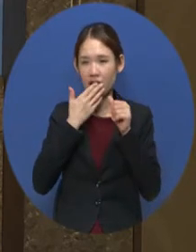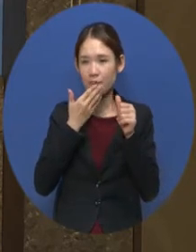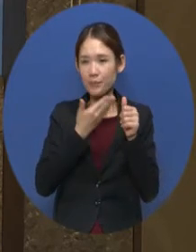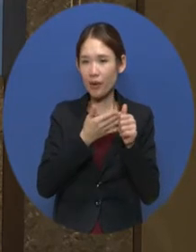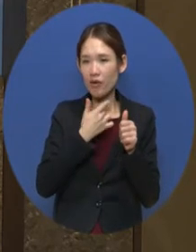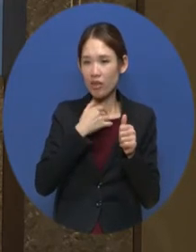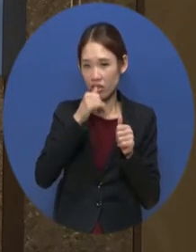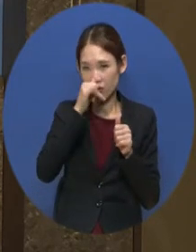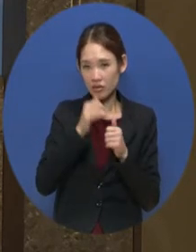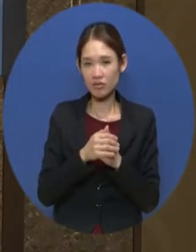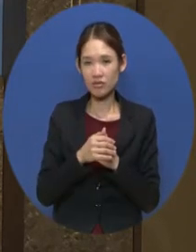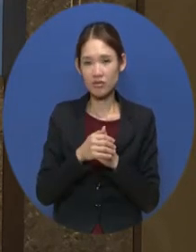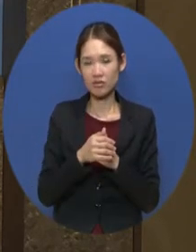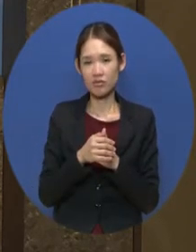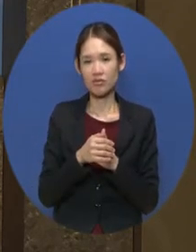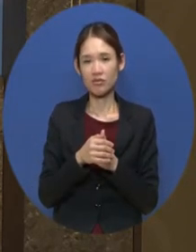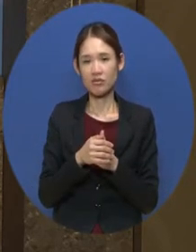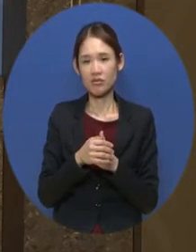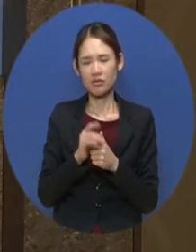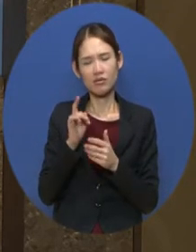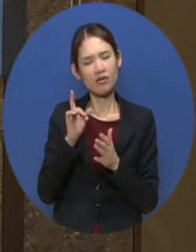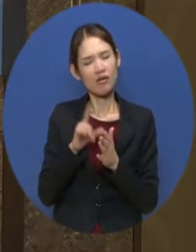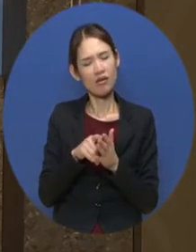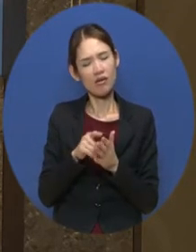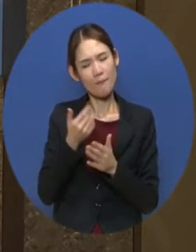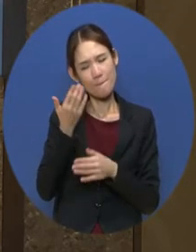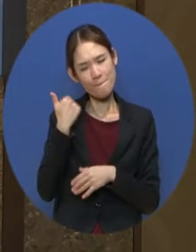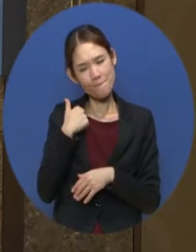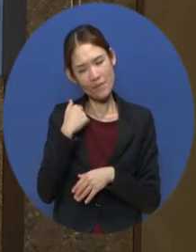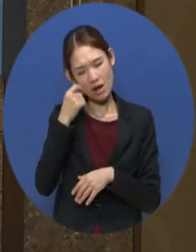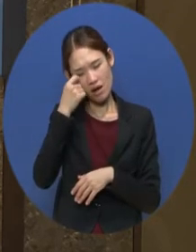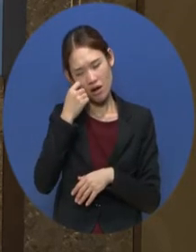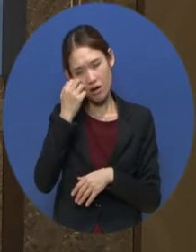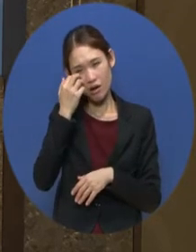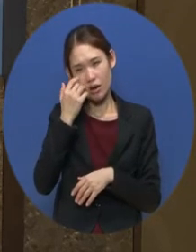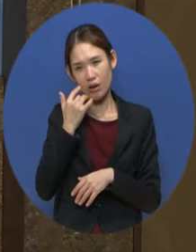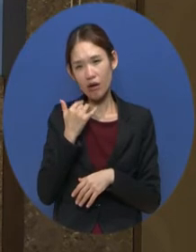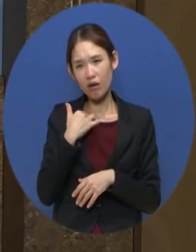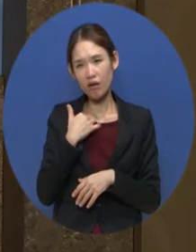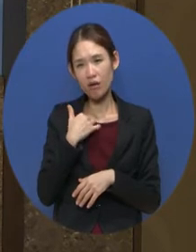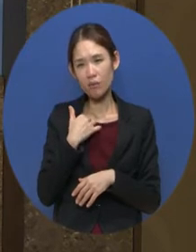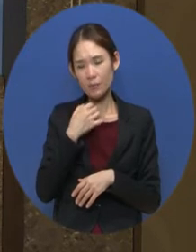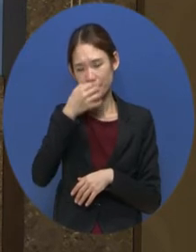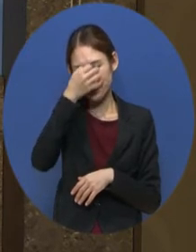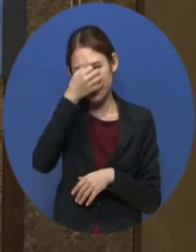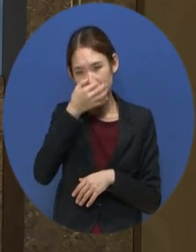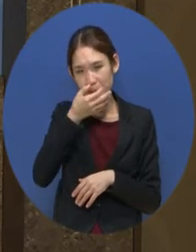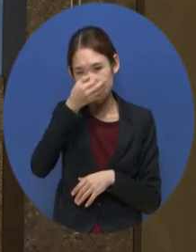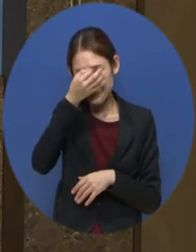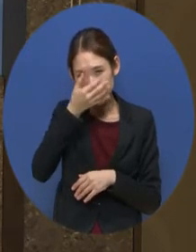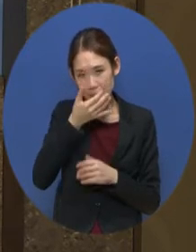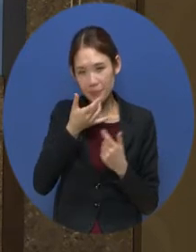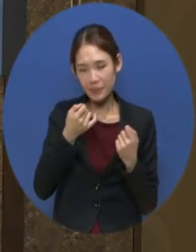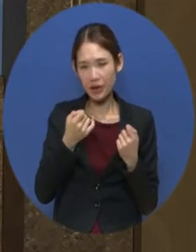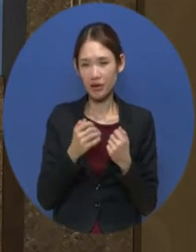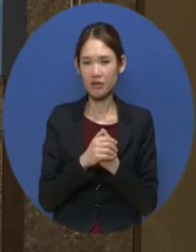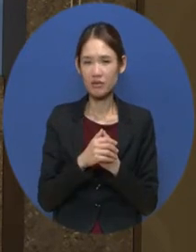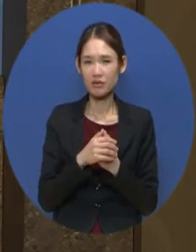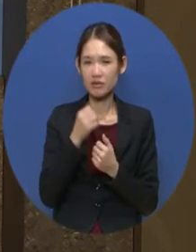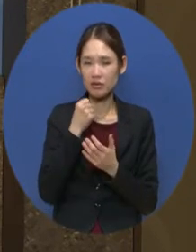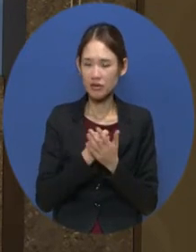근데 그때 너무 눈물이 다 나더라고요. 너무 미안하고 막 그런 생각까지 들고